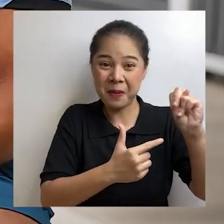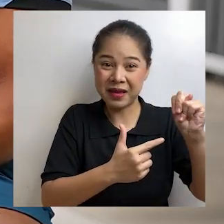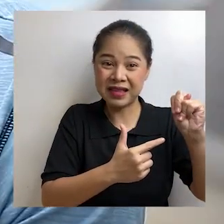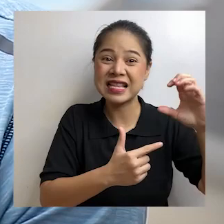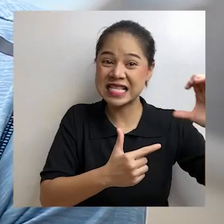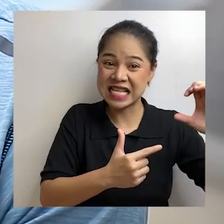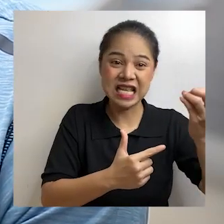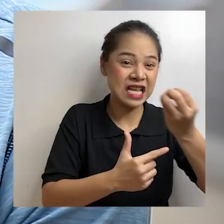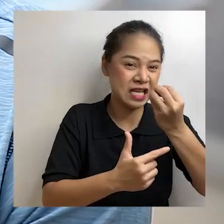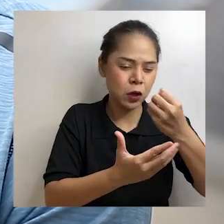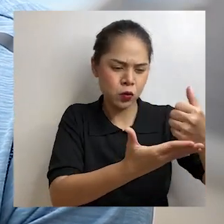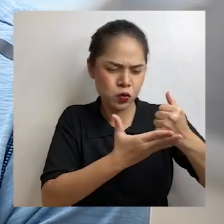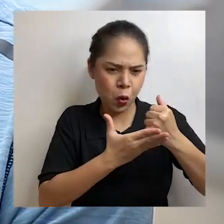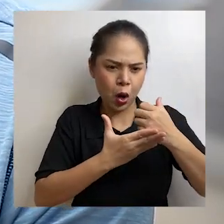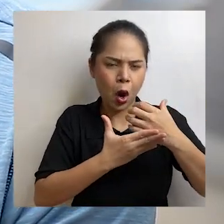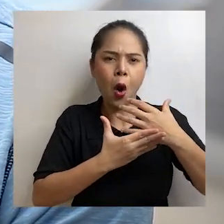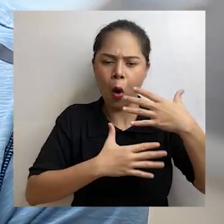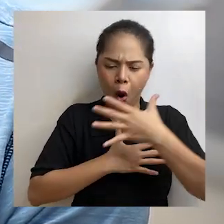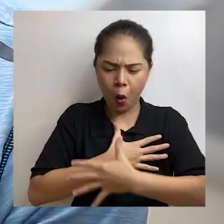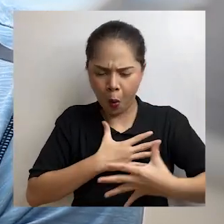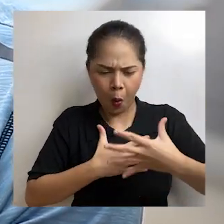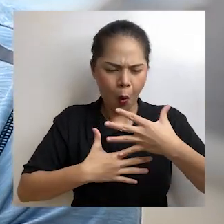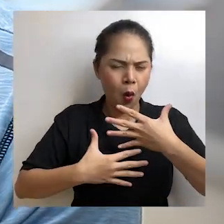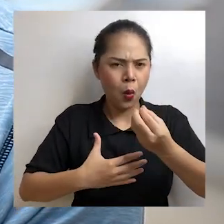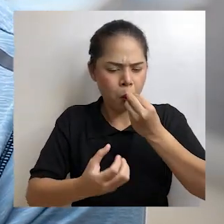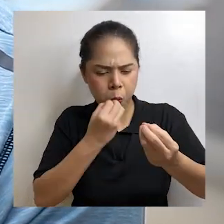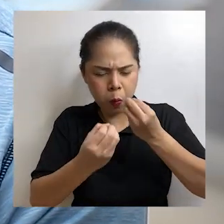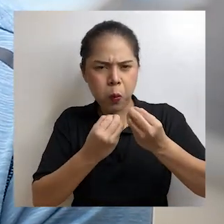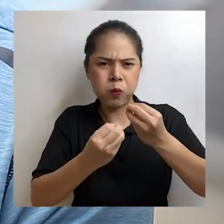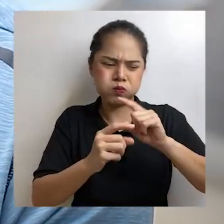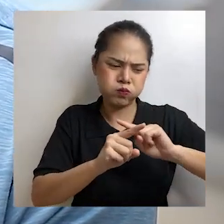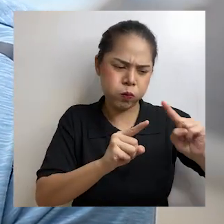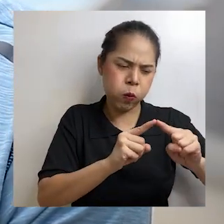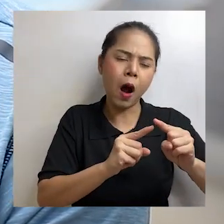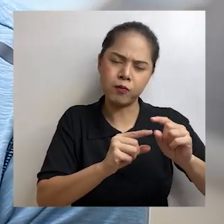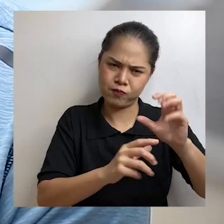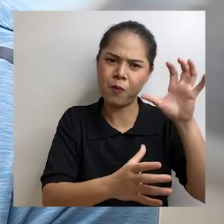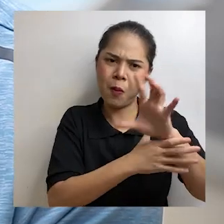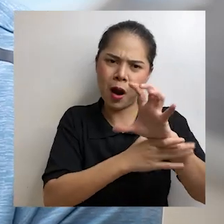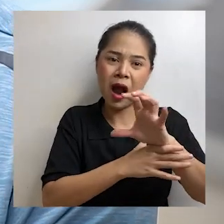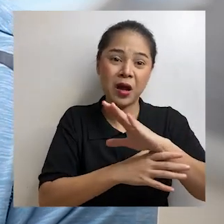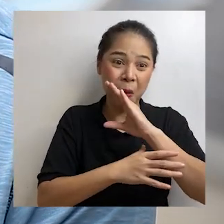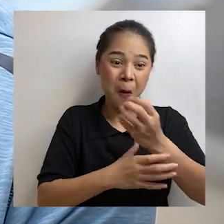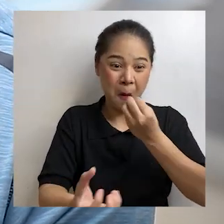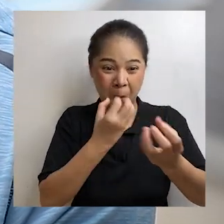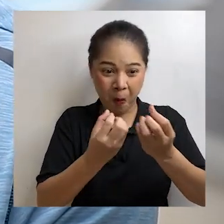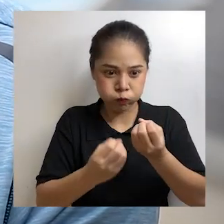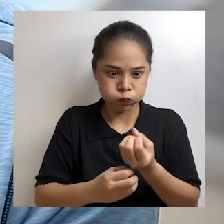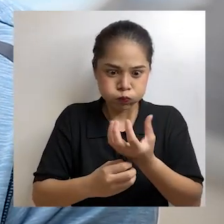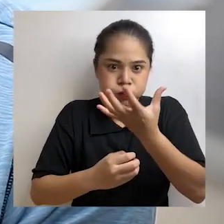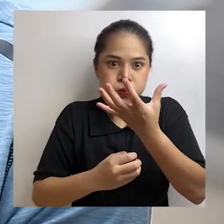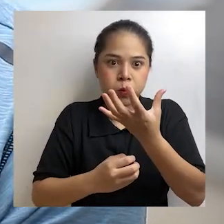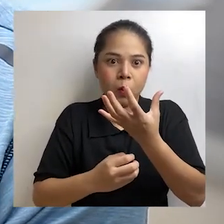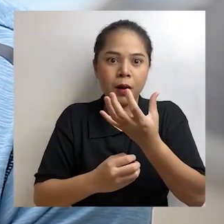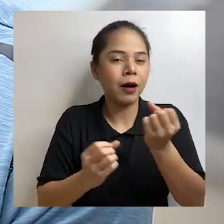ขึ้นแต่เราก็ต้องควบคุมอาหารในระดับหนึ่งไม่งั้นน้ำหนักเราจะมีการเพิ่มที่ไวขึ้นแล้วทำ